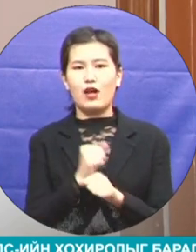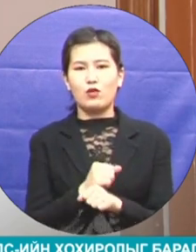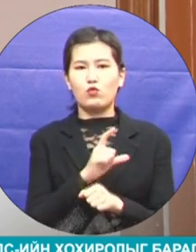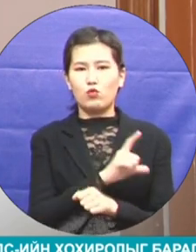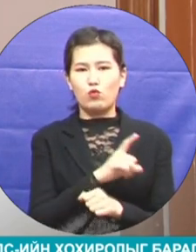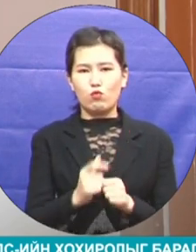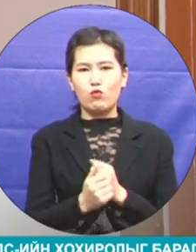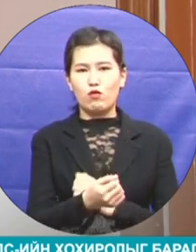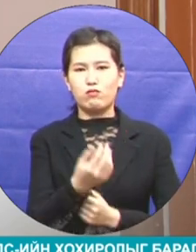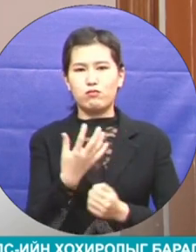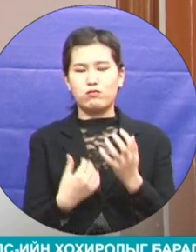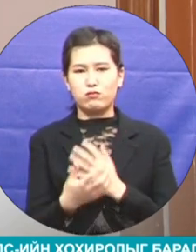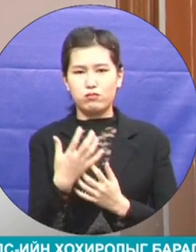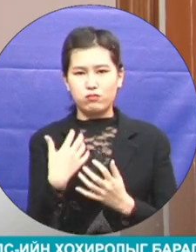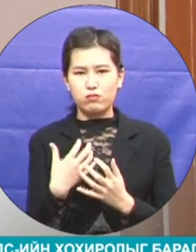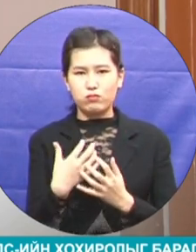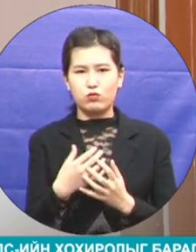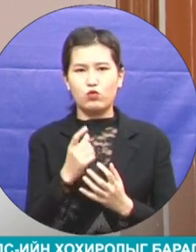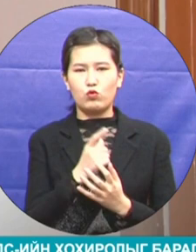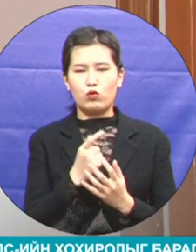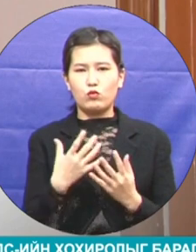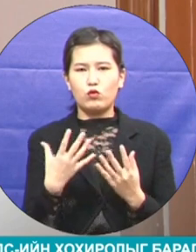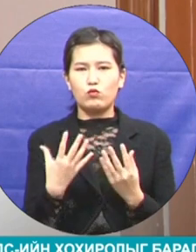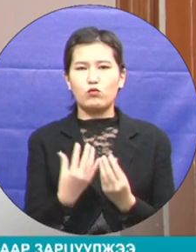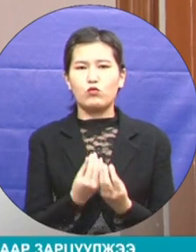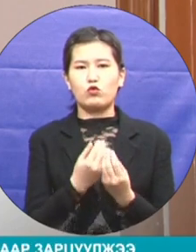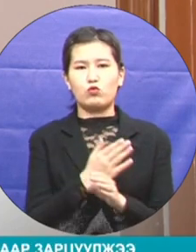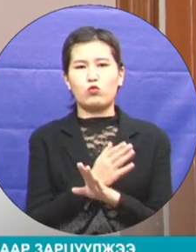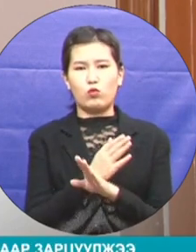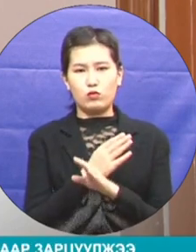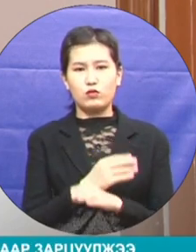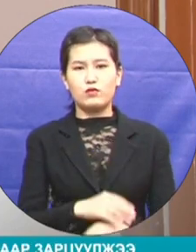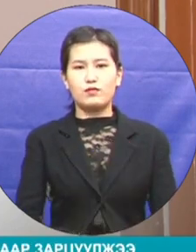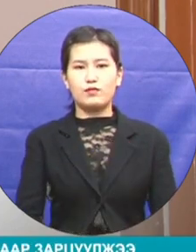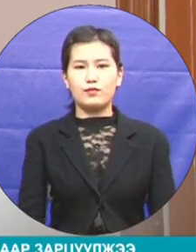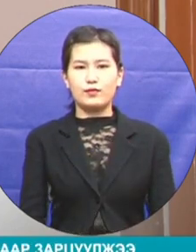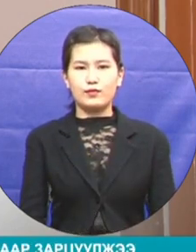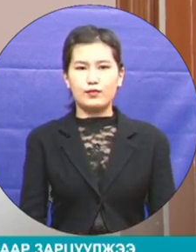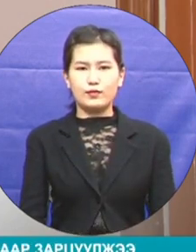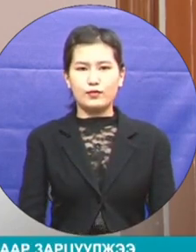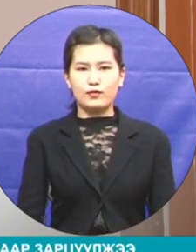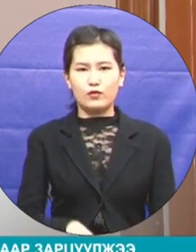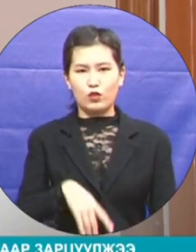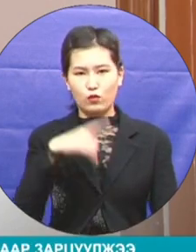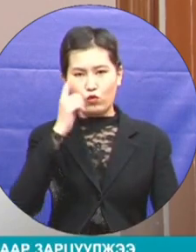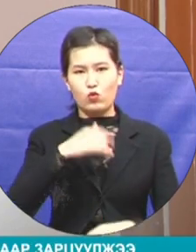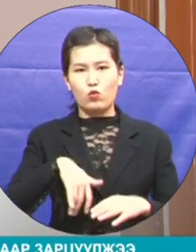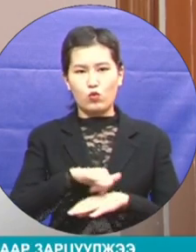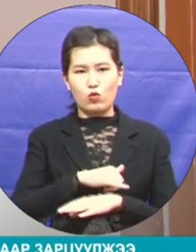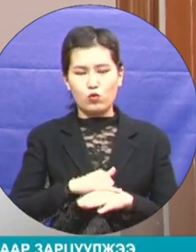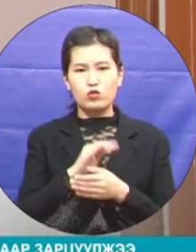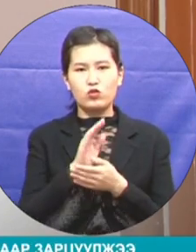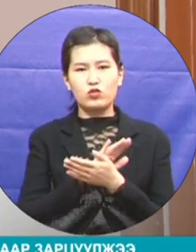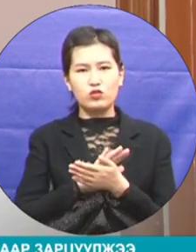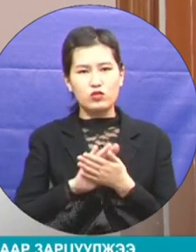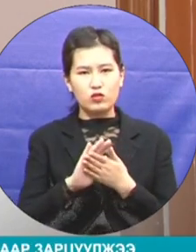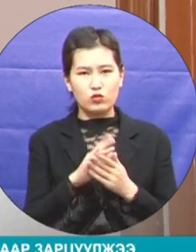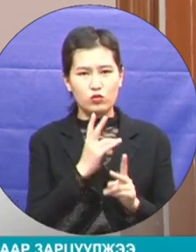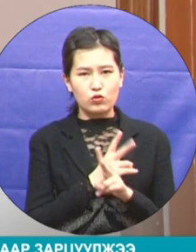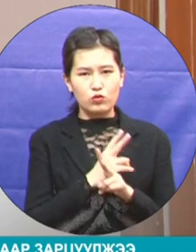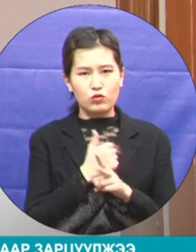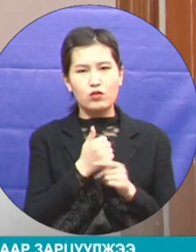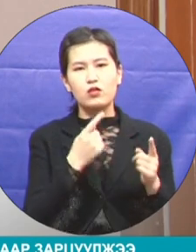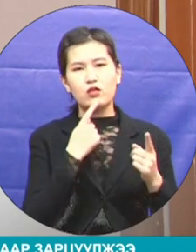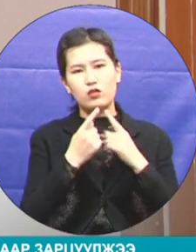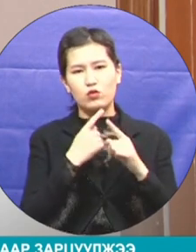одоо урсгал бол хатад руу нилээдгөө одоо урсаад эхэлсэн байж байна. За улсын одоо шинэ хэлцээр хөдөлмөрийн хүлсний доод хэмжээг бол нэмэгдүүлэх юм одоо